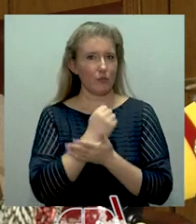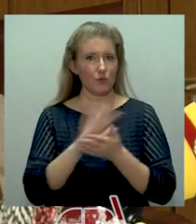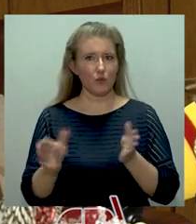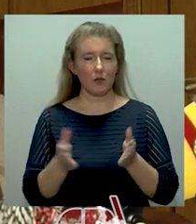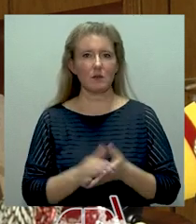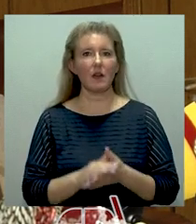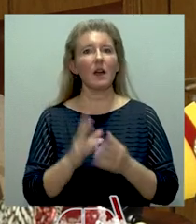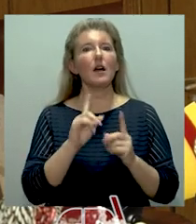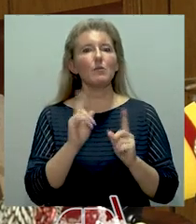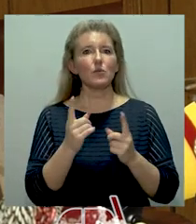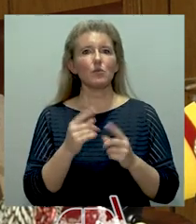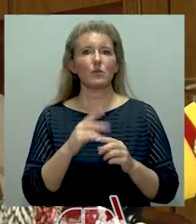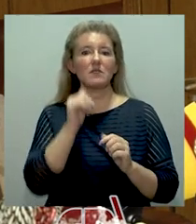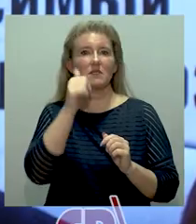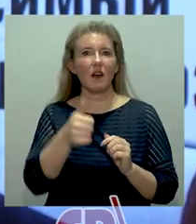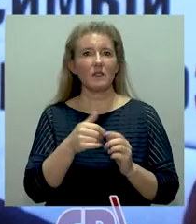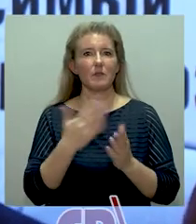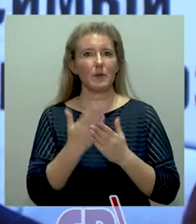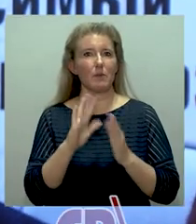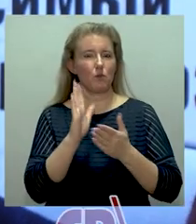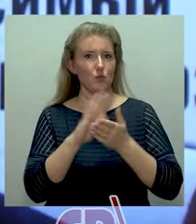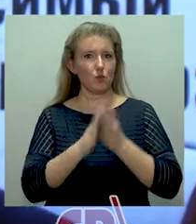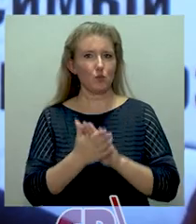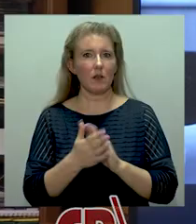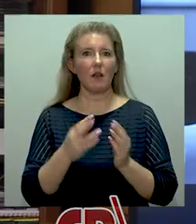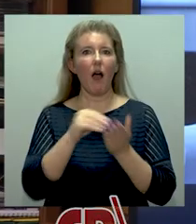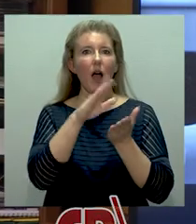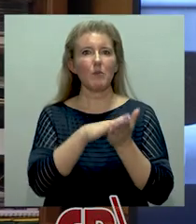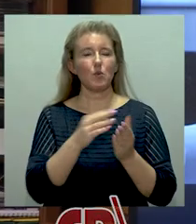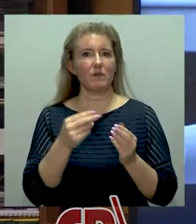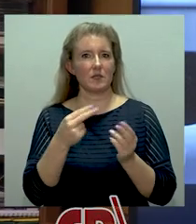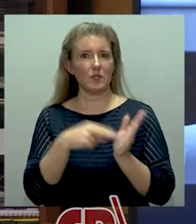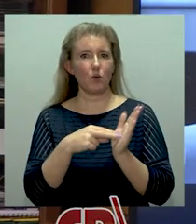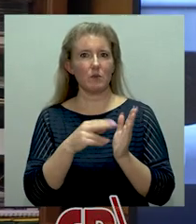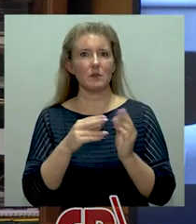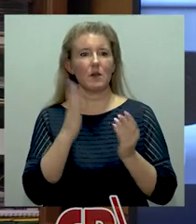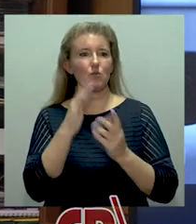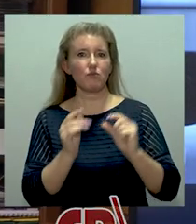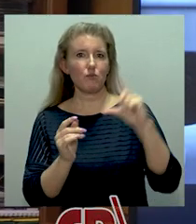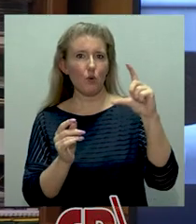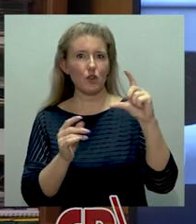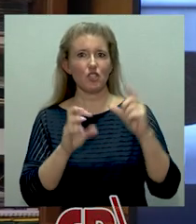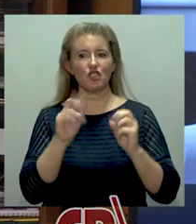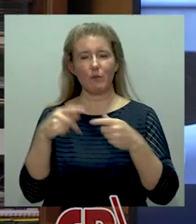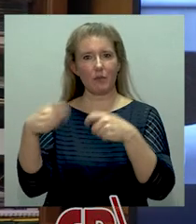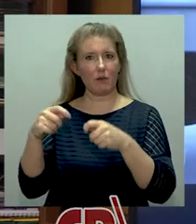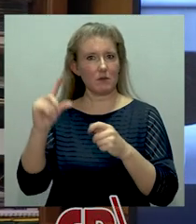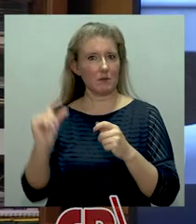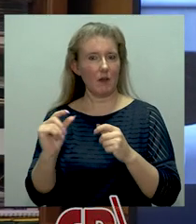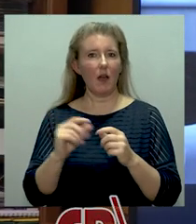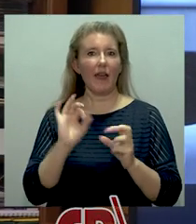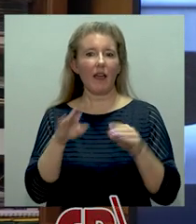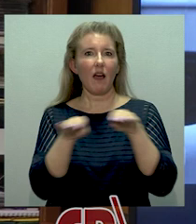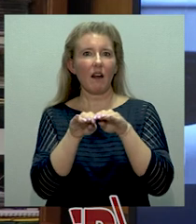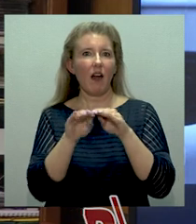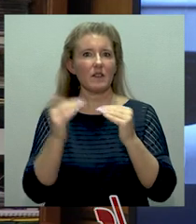происходит. В силу того, что завтра случится ситуация, когда оптовая цена станет больше, чем розничная, и адекватно, пропорционально